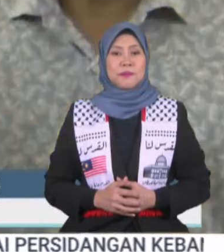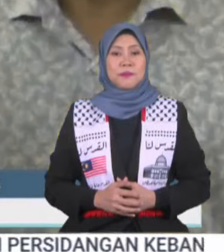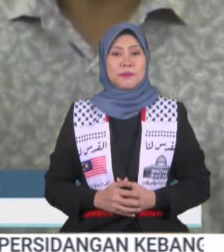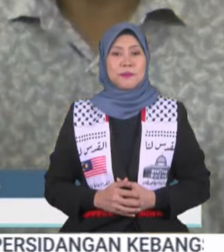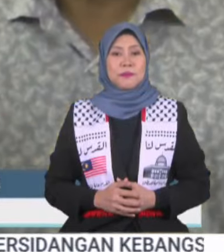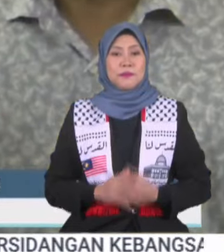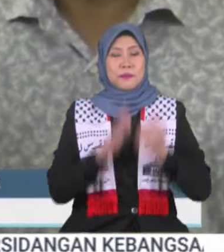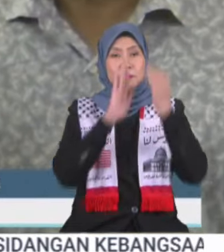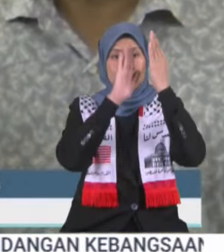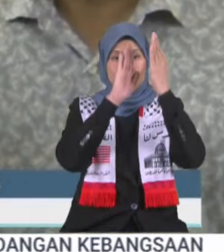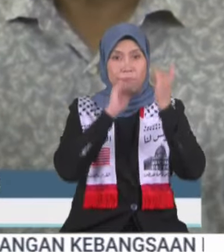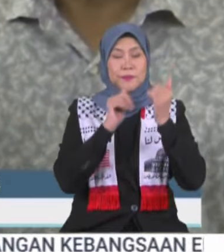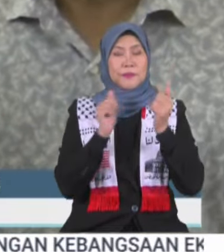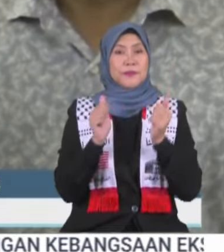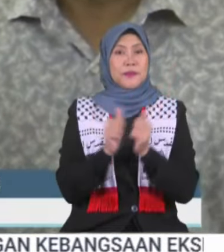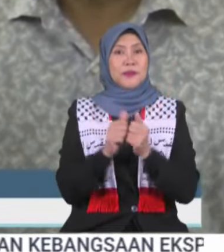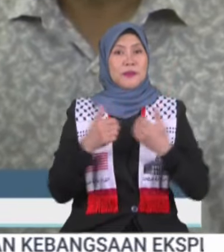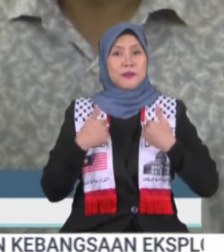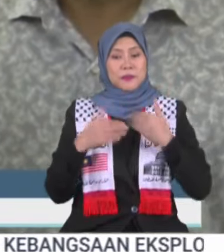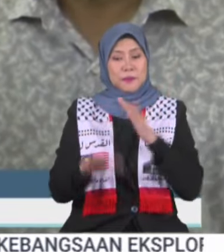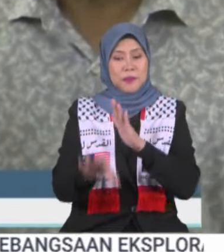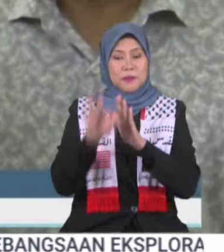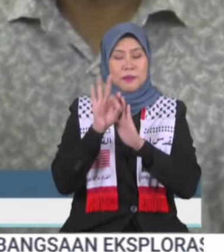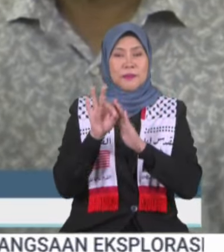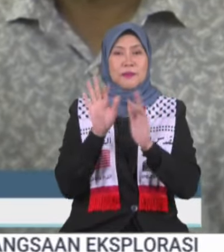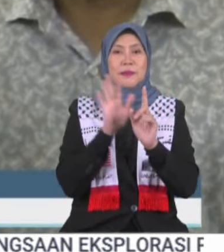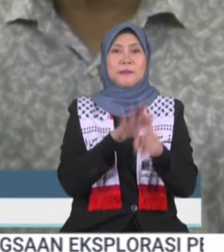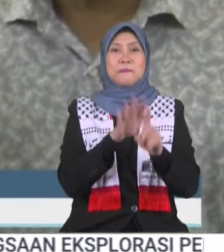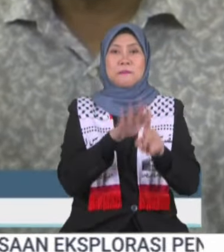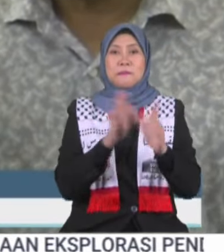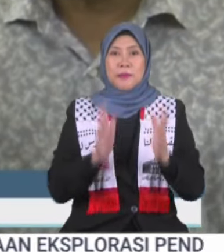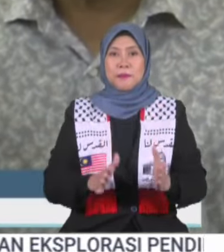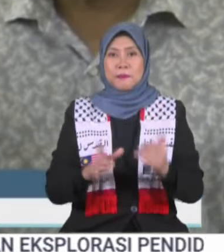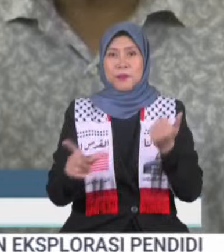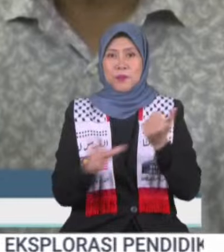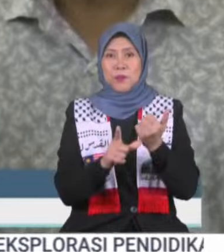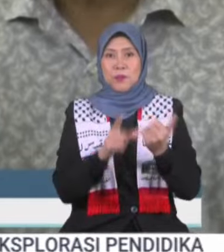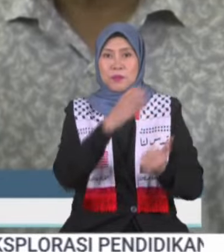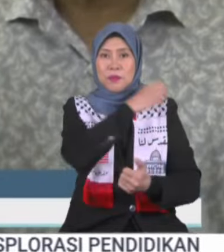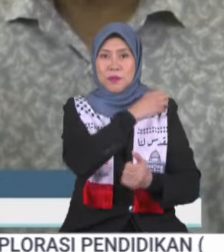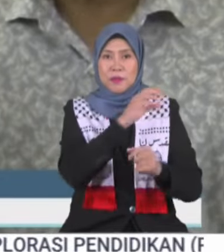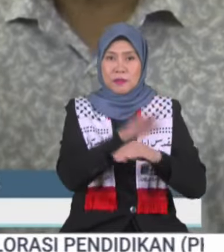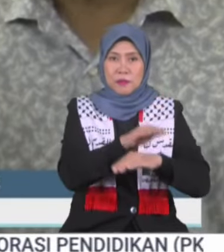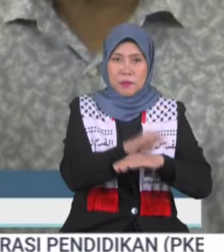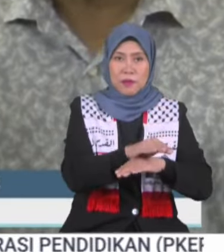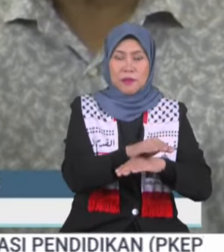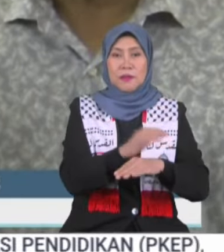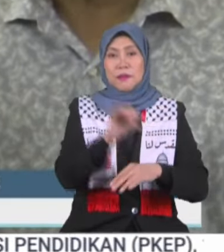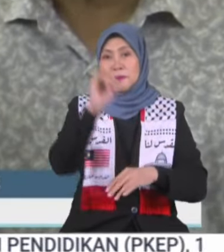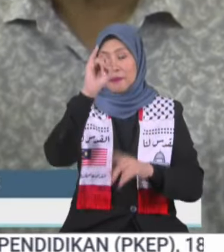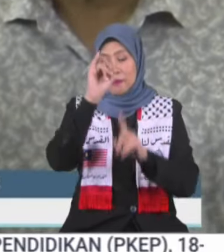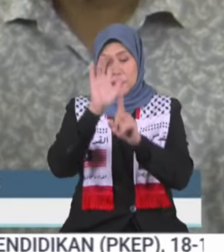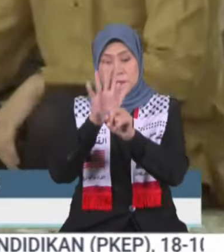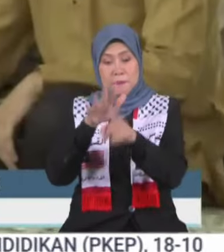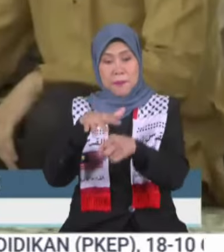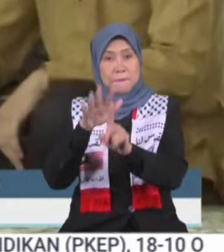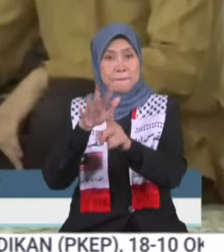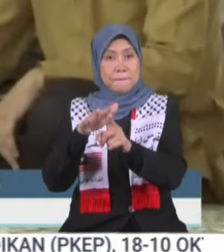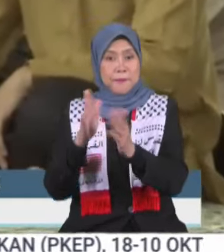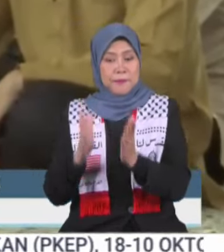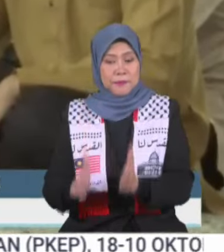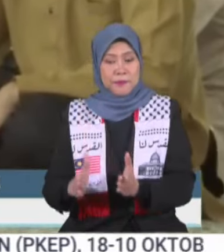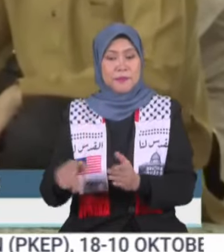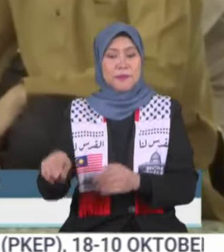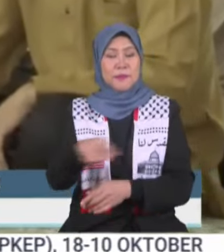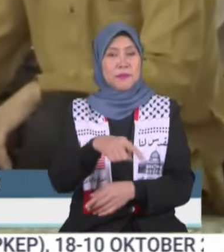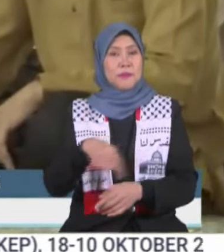mudah-mudahan dengan adanya pelantikan Imam karya penolong pegawai dakwah dan EE imam-imam rawatib akan